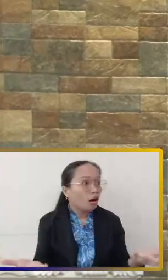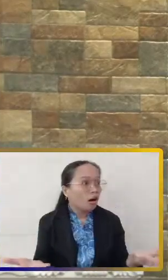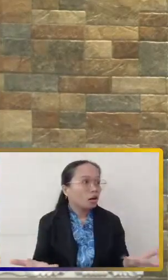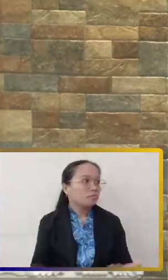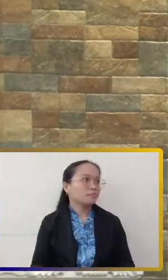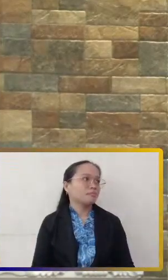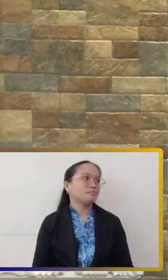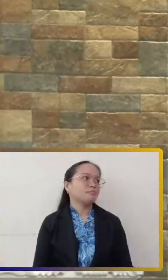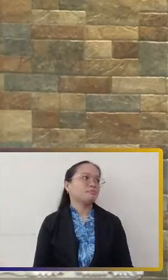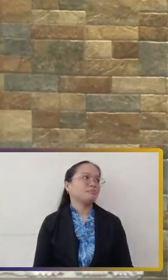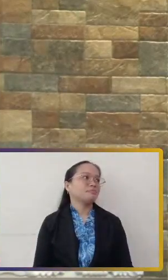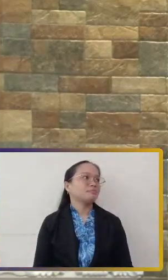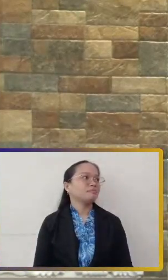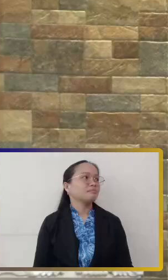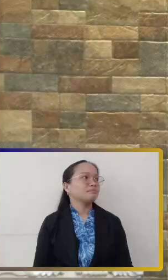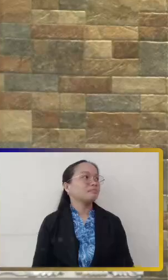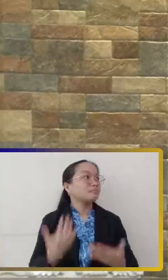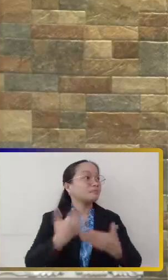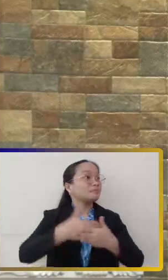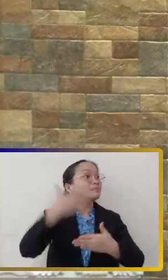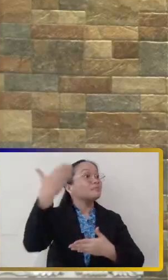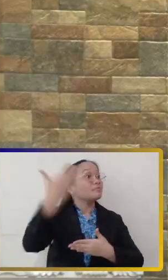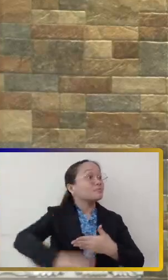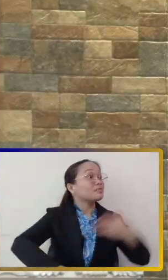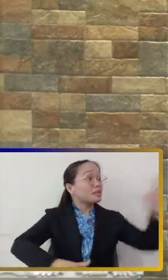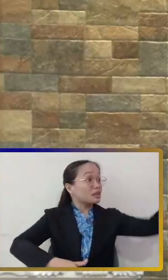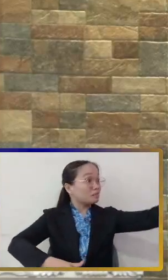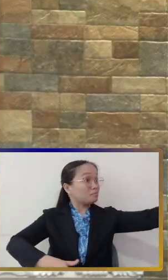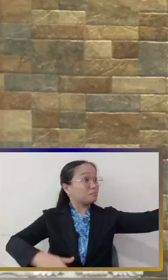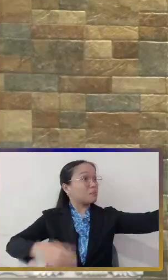Australia. Ang nasa isip ko na